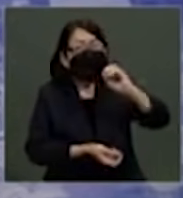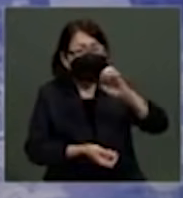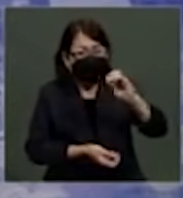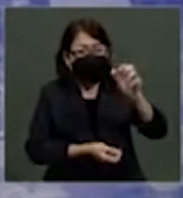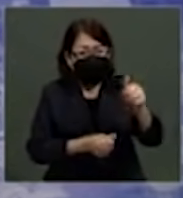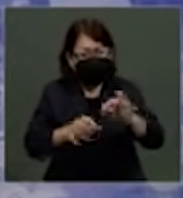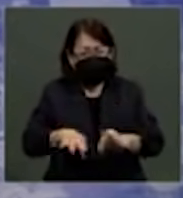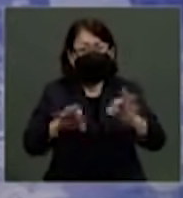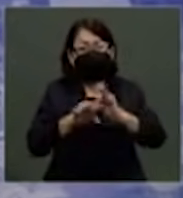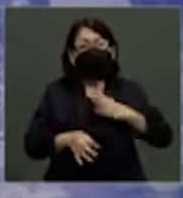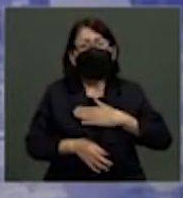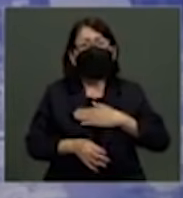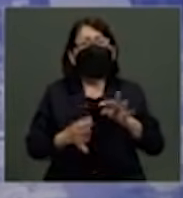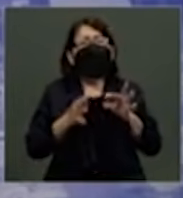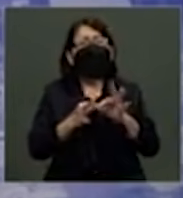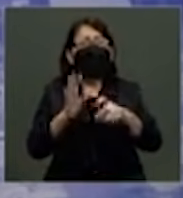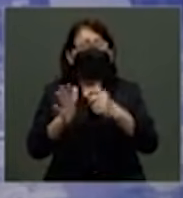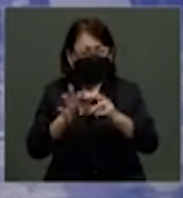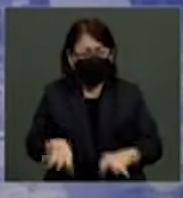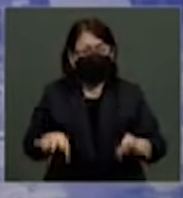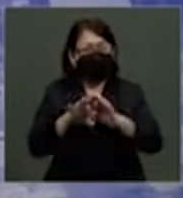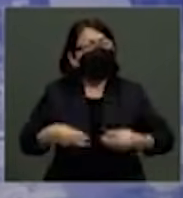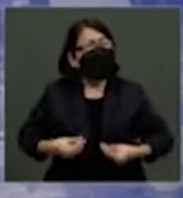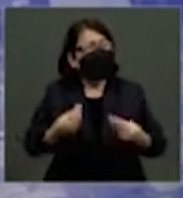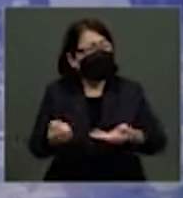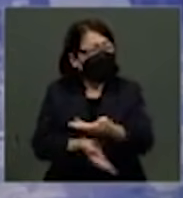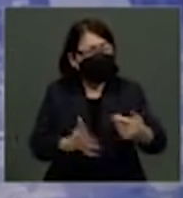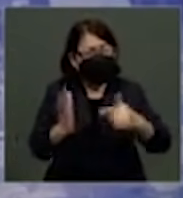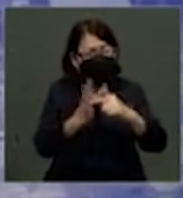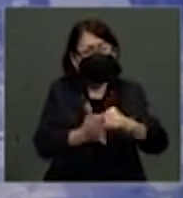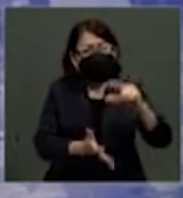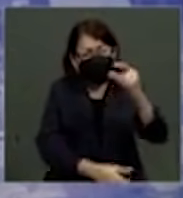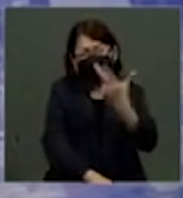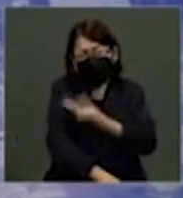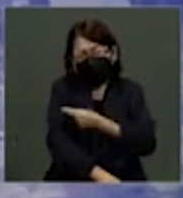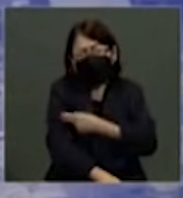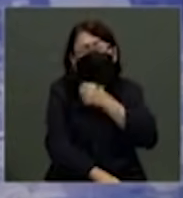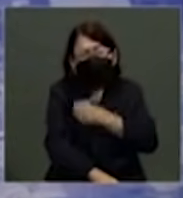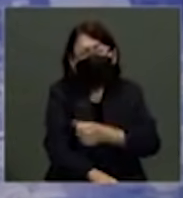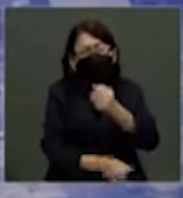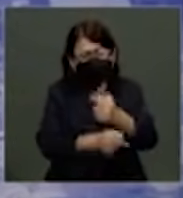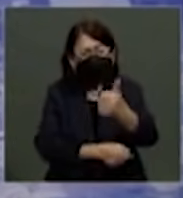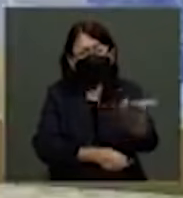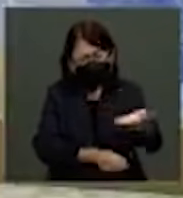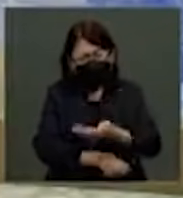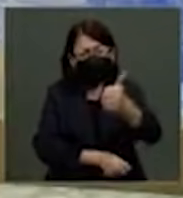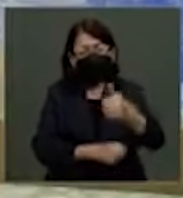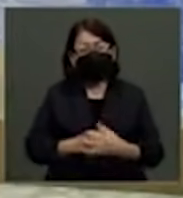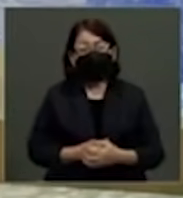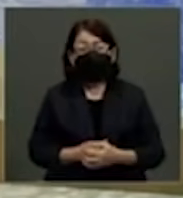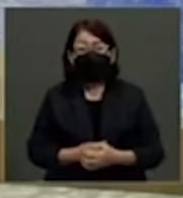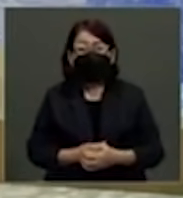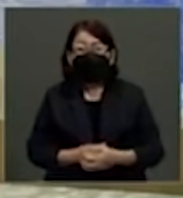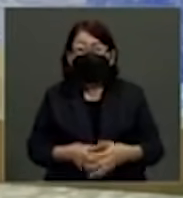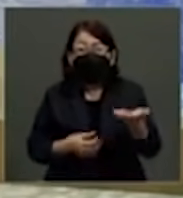ทางผู้ที่เป็นฝ่ายมั่นคงที่มีการตรวจสอบนะครับถ้าท่านจำเป็นเพราะนี่คือเหตุผลความสำคัญที่อยากจะให้ท่านได้รับวั